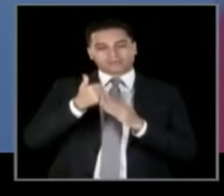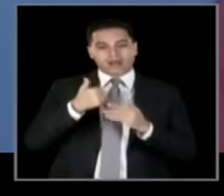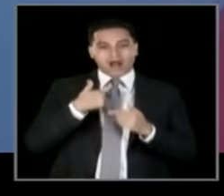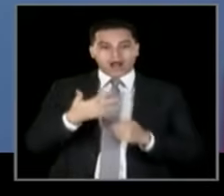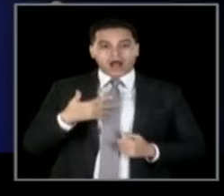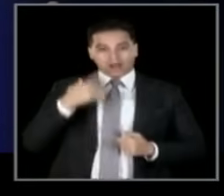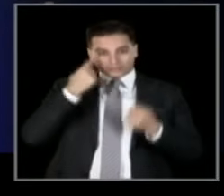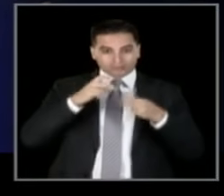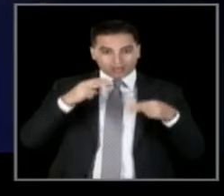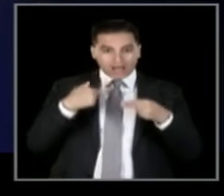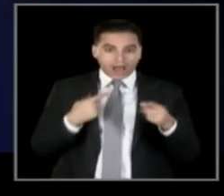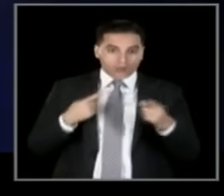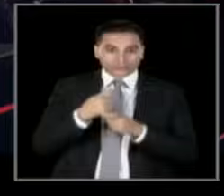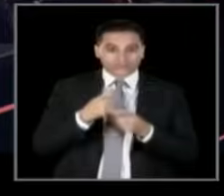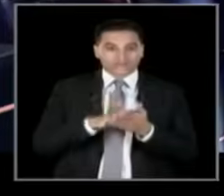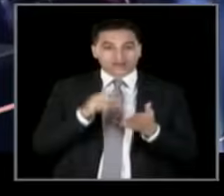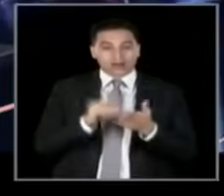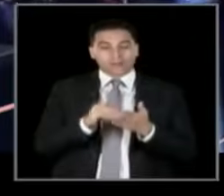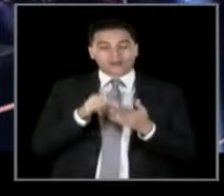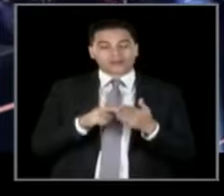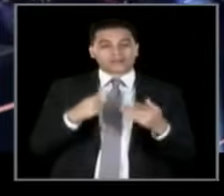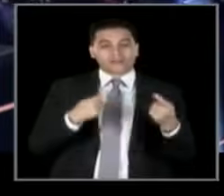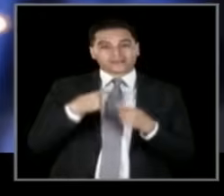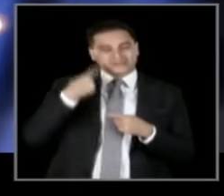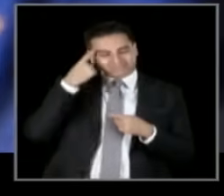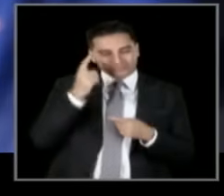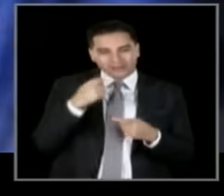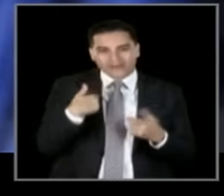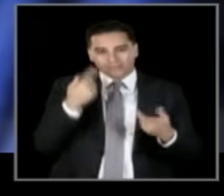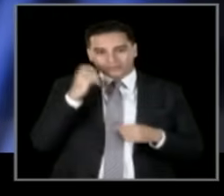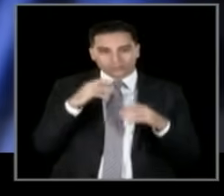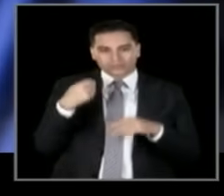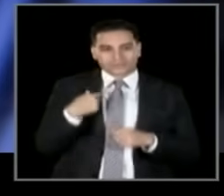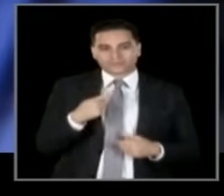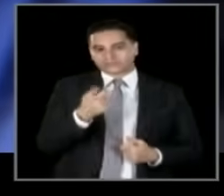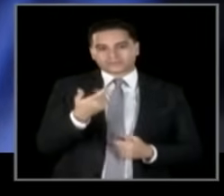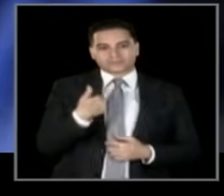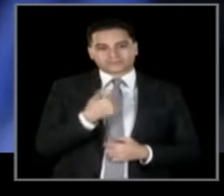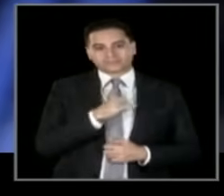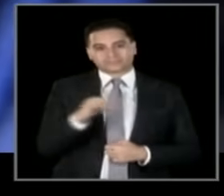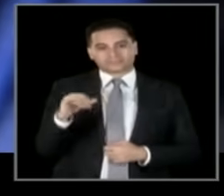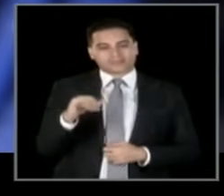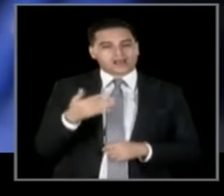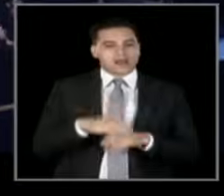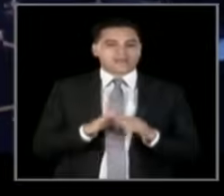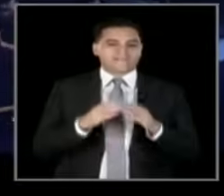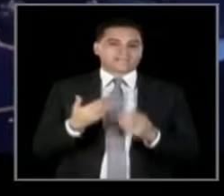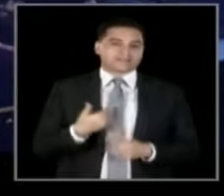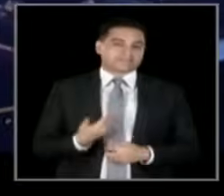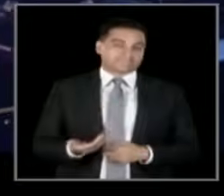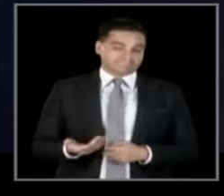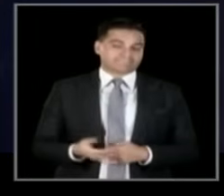كان عليا ضغط اني اسجل النقطه الاولى في ضربات الجزاء، بس للاسف من كتر التوتر ما قدرتش اسجلها وضيعت الامل في اني اتاهل لدور التوالي.